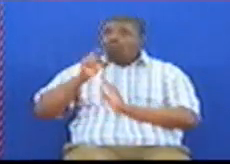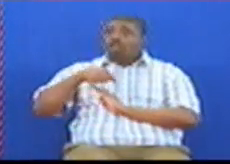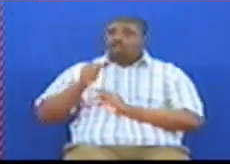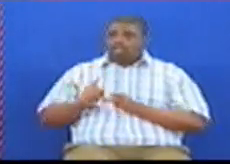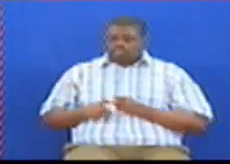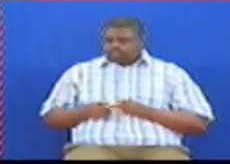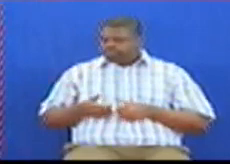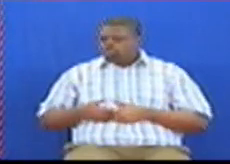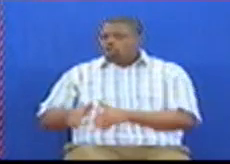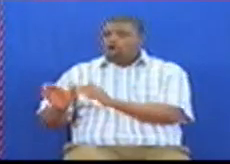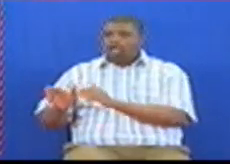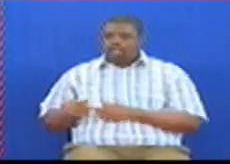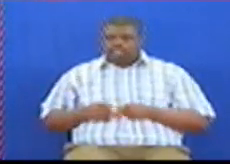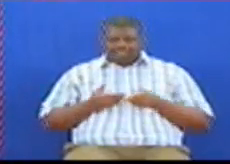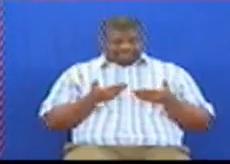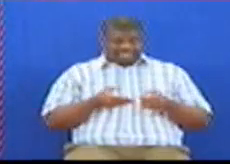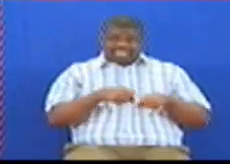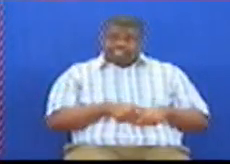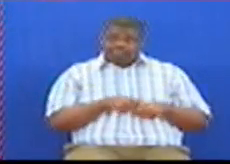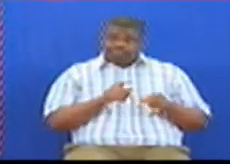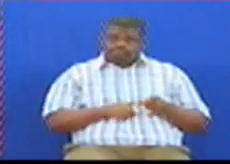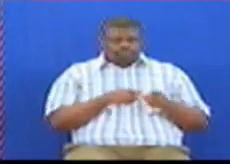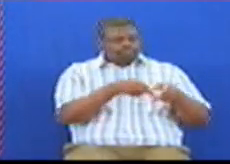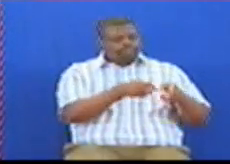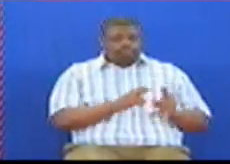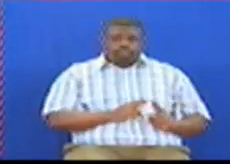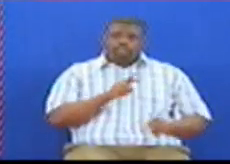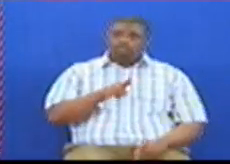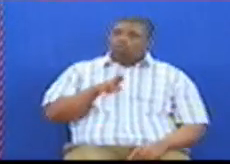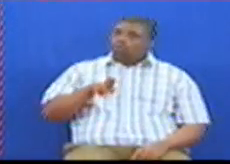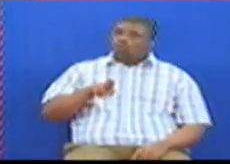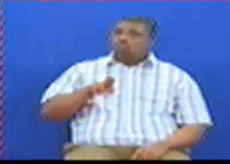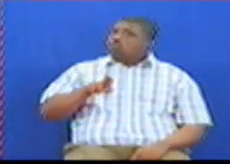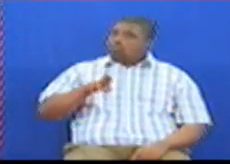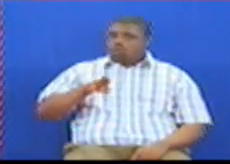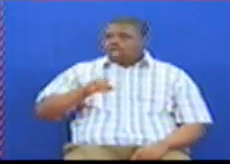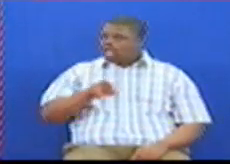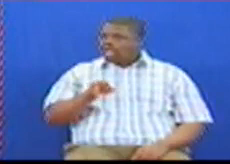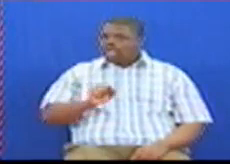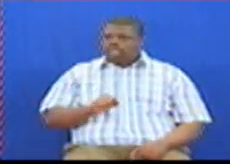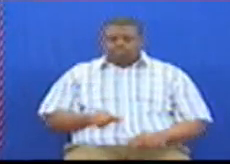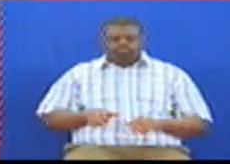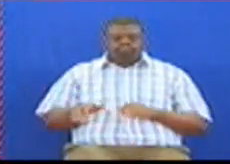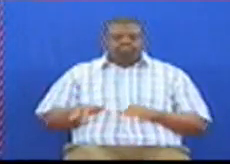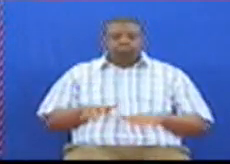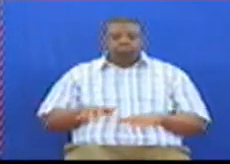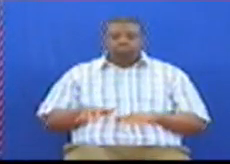makusudi. Sasa hivi ametaka kuleta maafa makubwa. Lile daraja la pale Ruali linaloenda Kilombero limekuwa likitetemeka likitaka